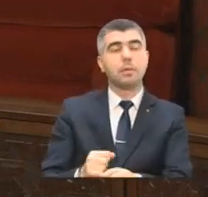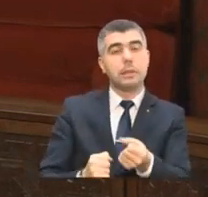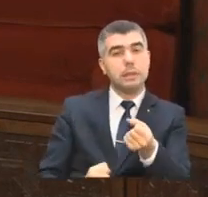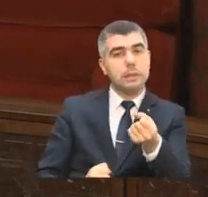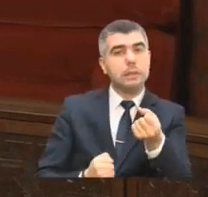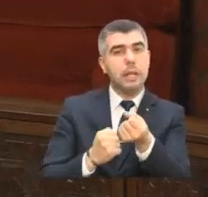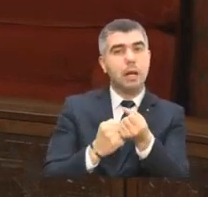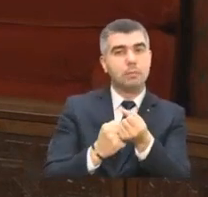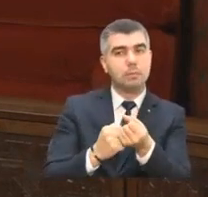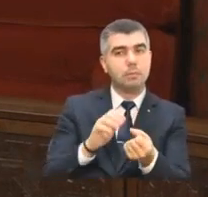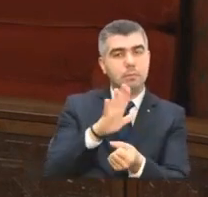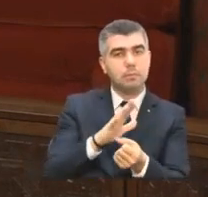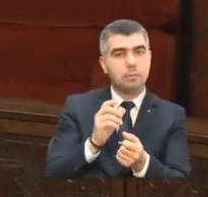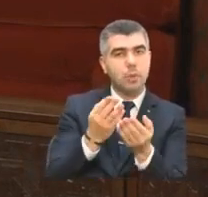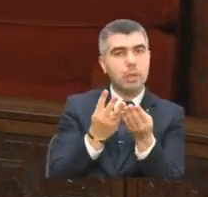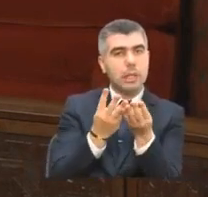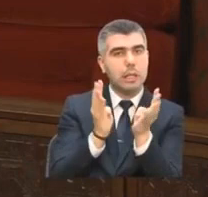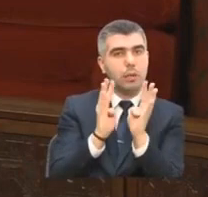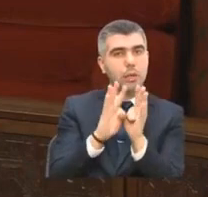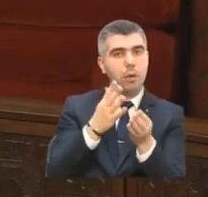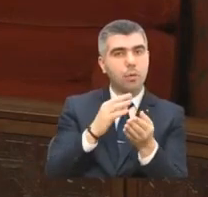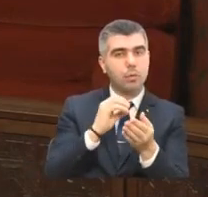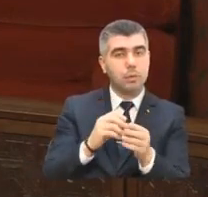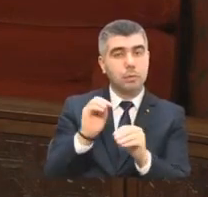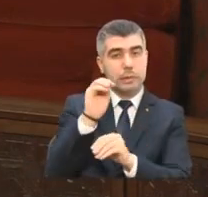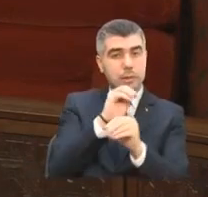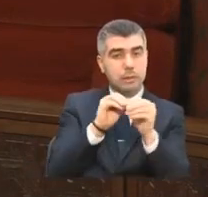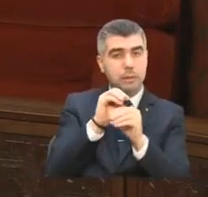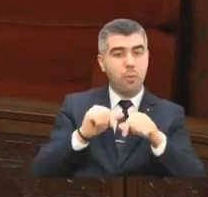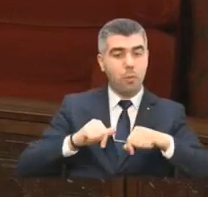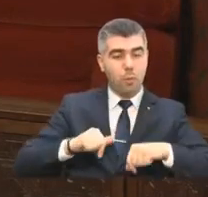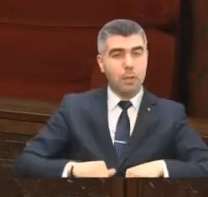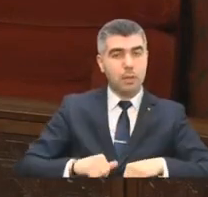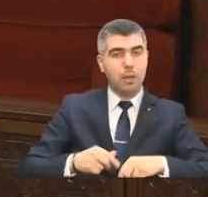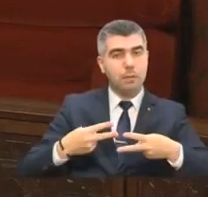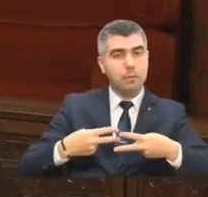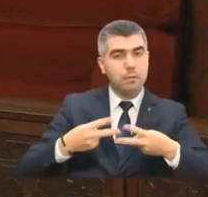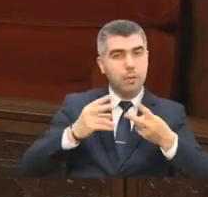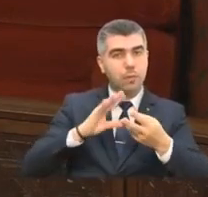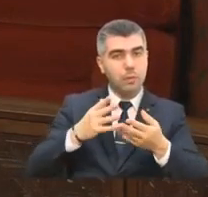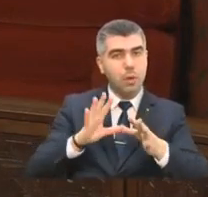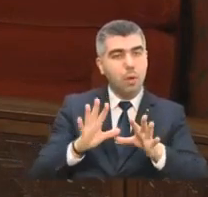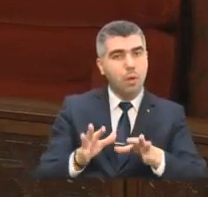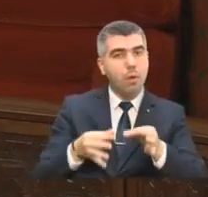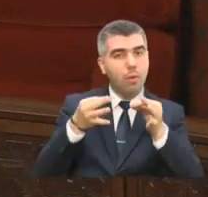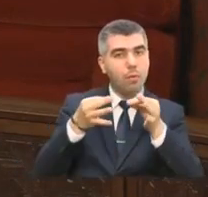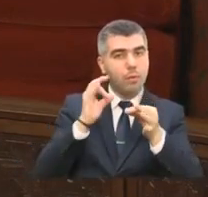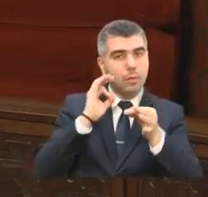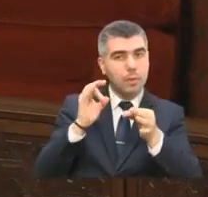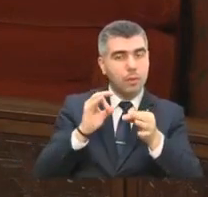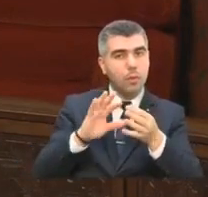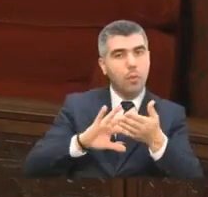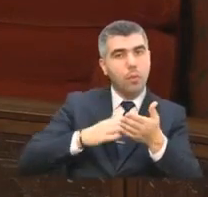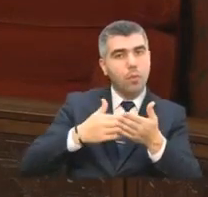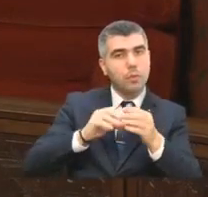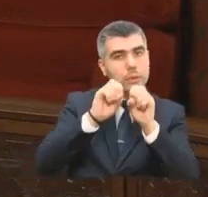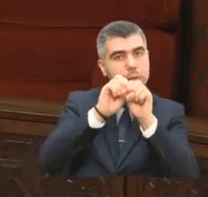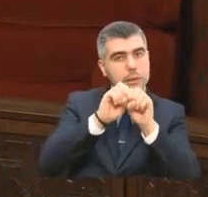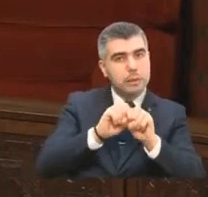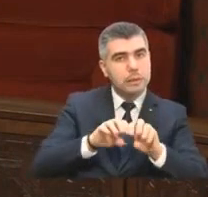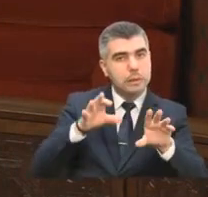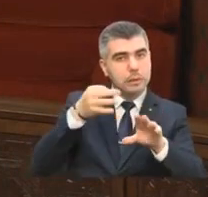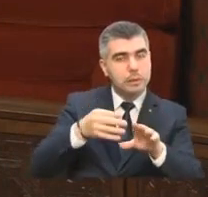عمل اللجان الإقليمية للنقل، أنجزت الوزارة عدة دراسات حول المعطيات المرتبطة بهذا النقل